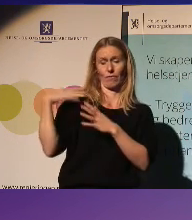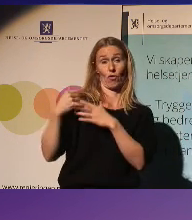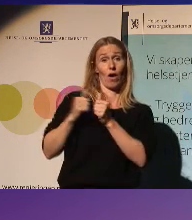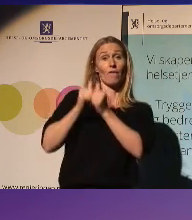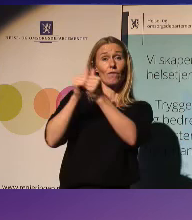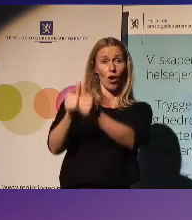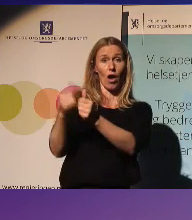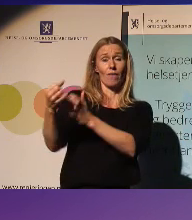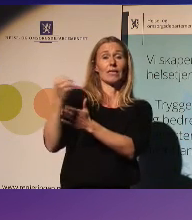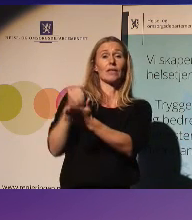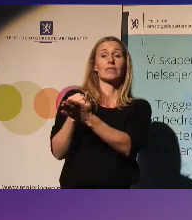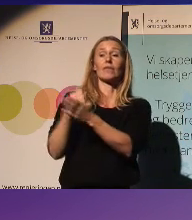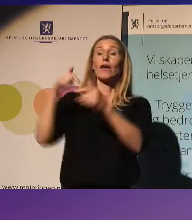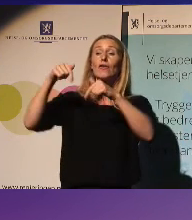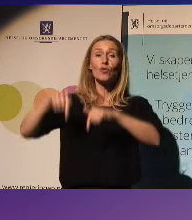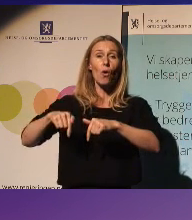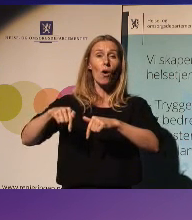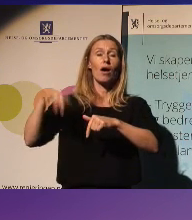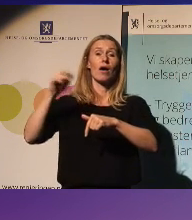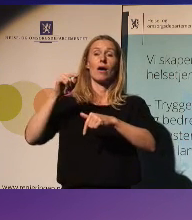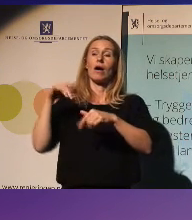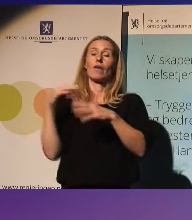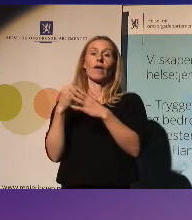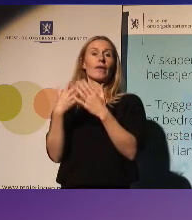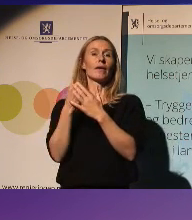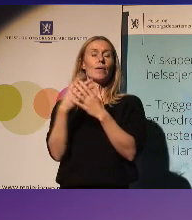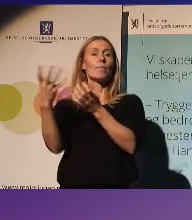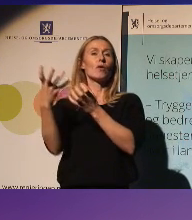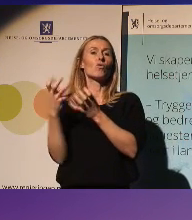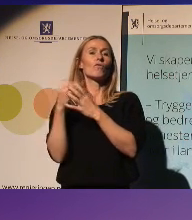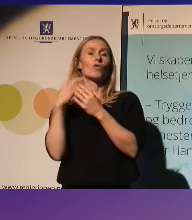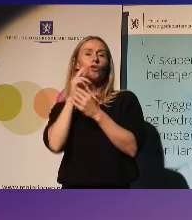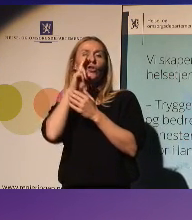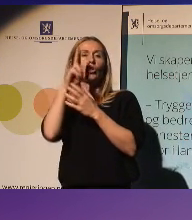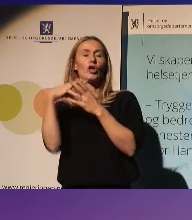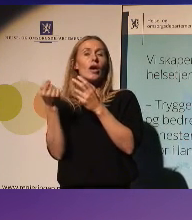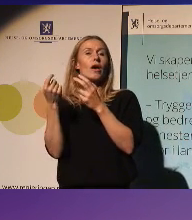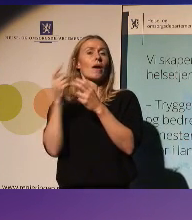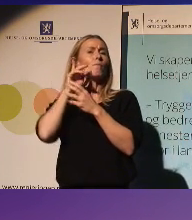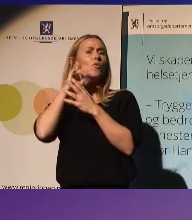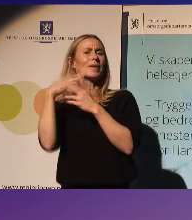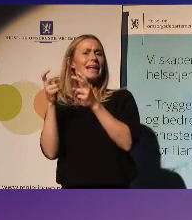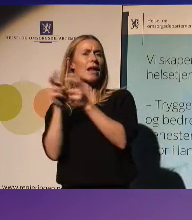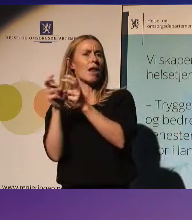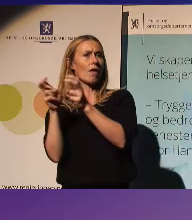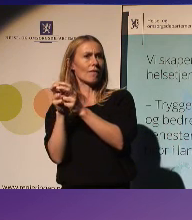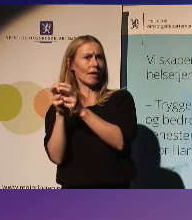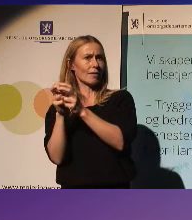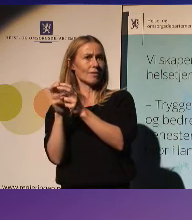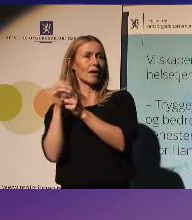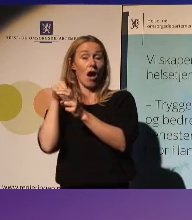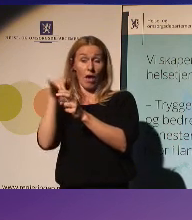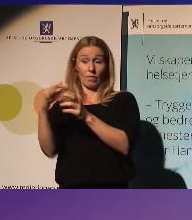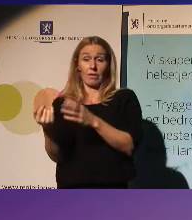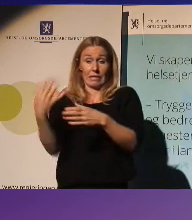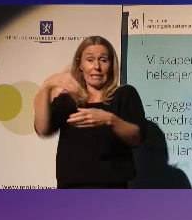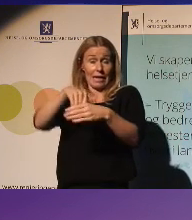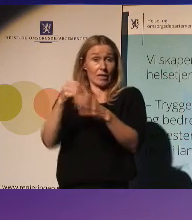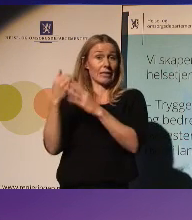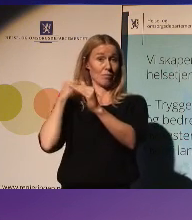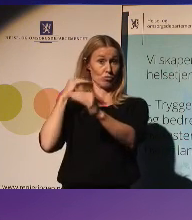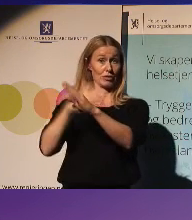Han hadde et veldig behov for en ny mobillader. Han hadde deltatt i busstreningsprosjektet, men